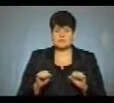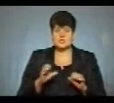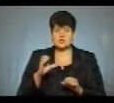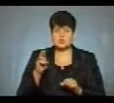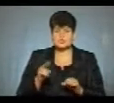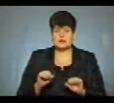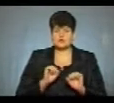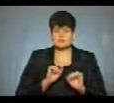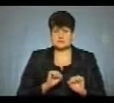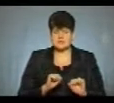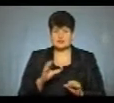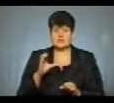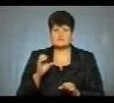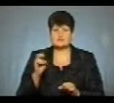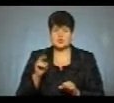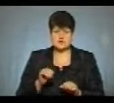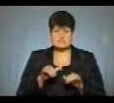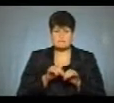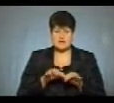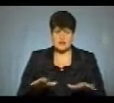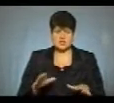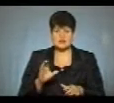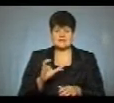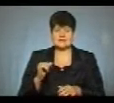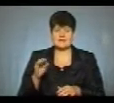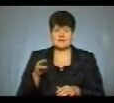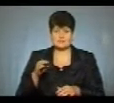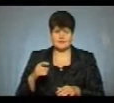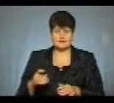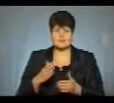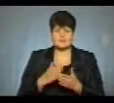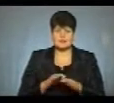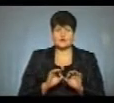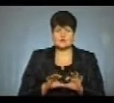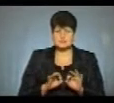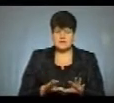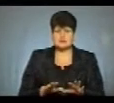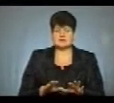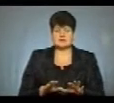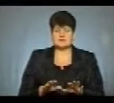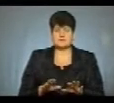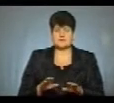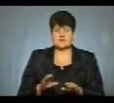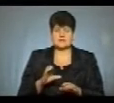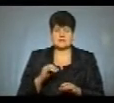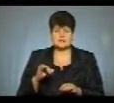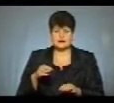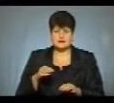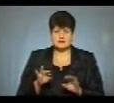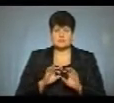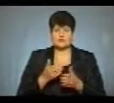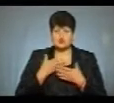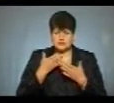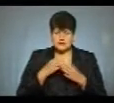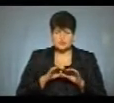Та врешті-решт і в соціальних мережах, і на сайтах, і департаменту є роз'яснення за ці певні розділи, на сайті прочитати роз'яснення,